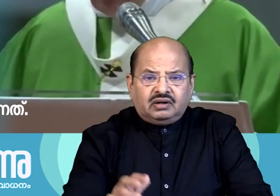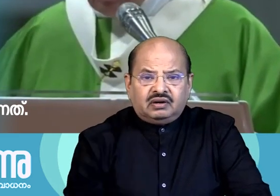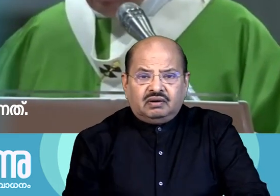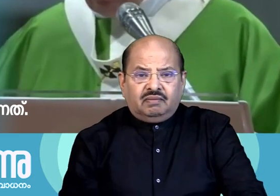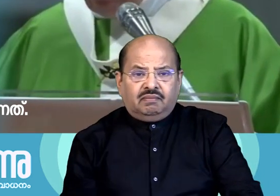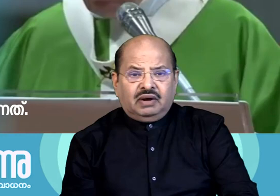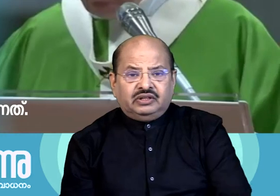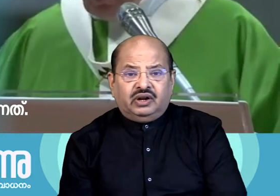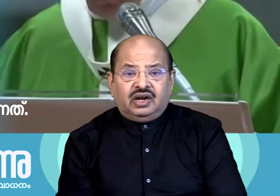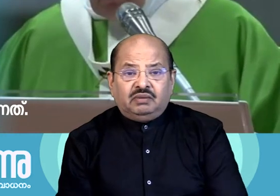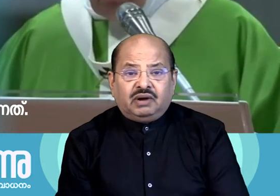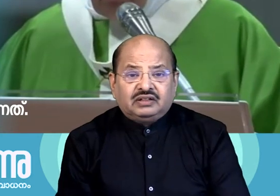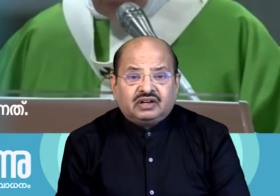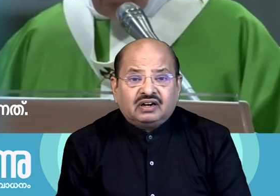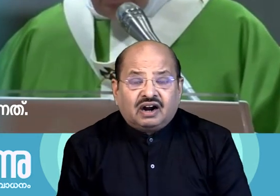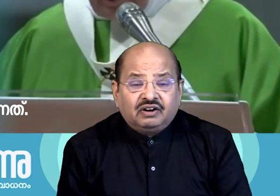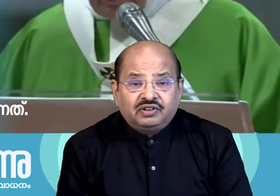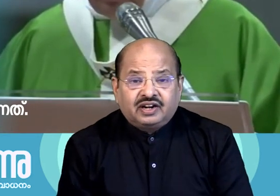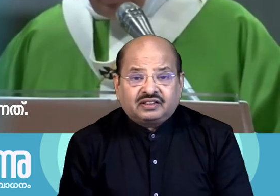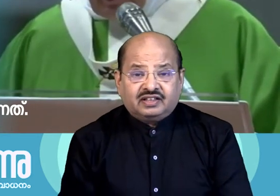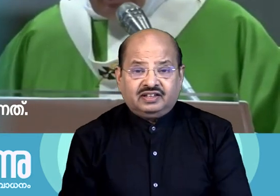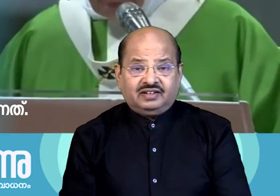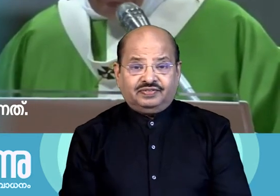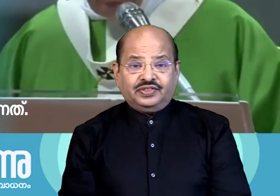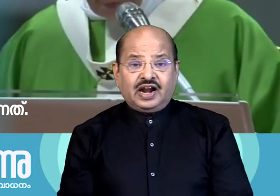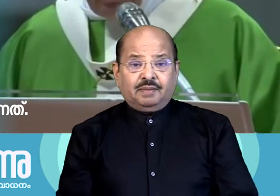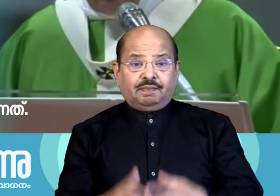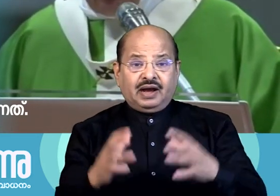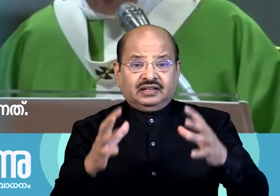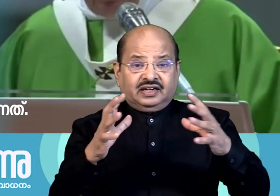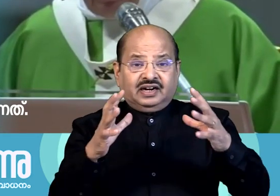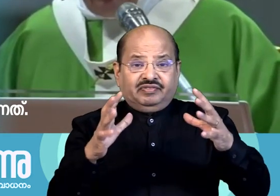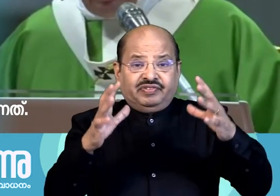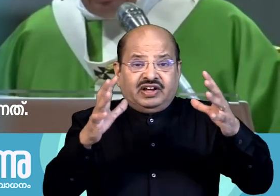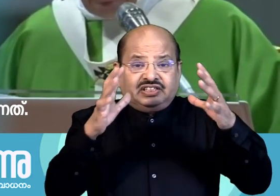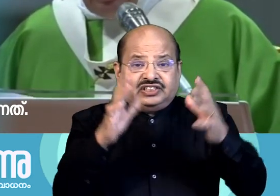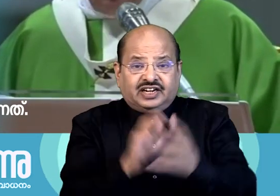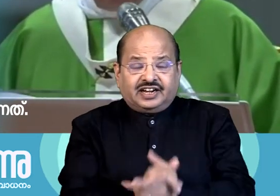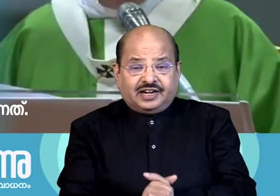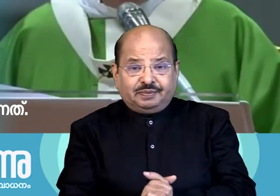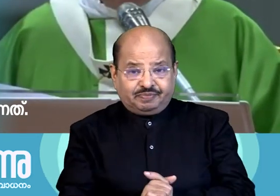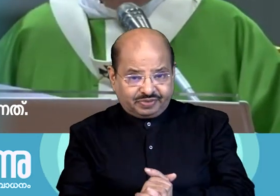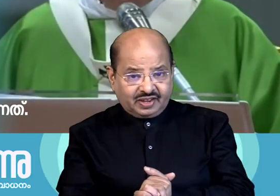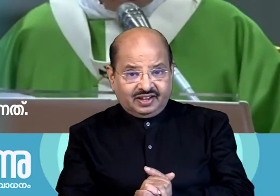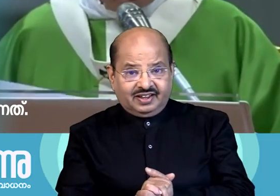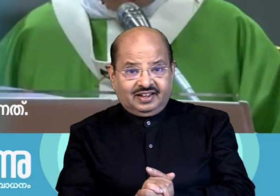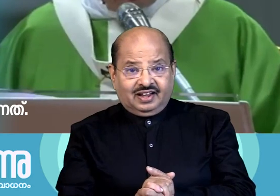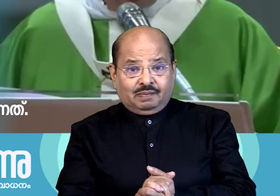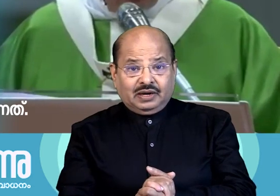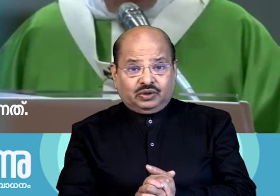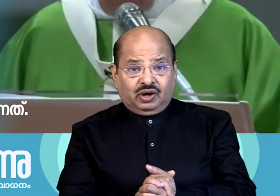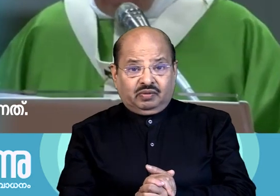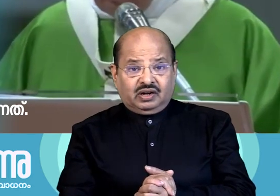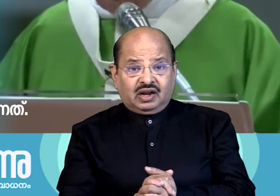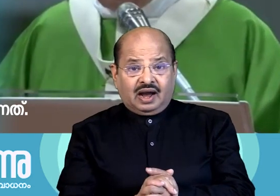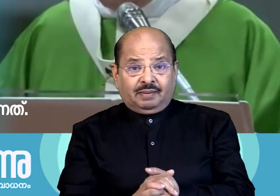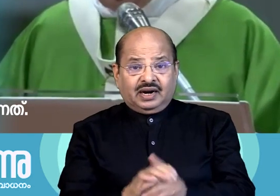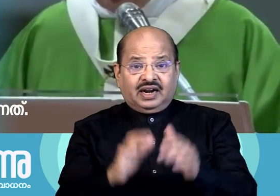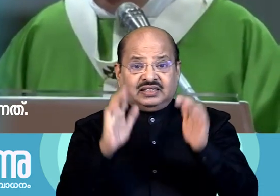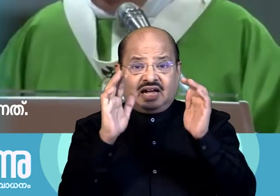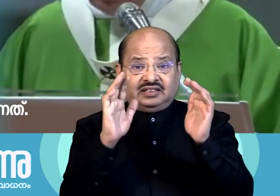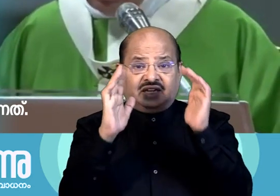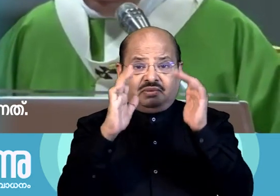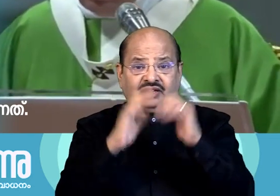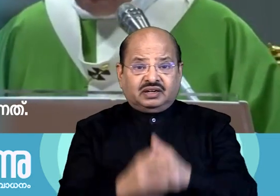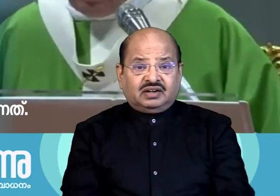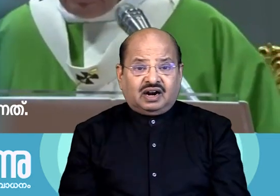മറ്റുള്ളവർ മതിലുകൾ മാത്രം കാണുന്നിടത്ത് നടപ്പാതകളെ വിവേചിച്ചറിയാനും, മറ്റുള്ളവർ